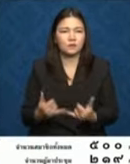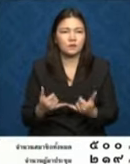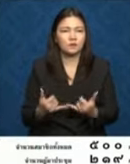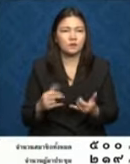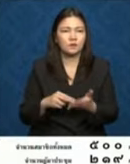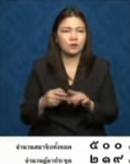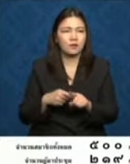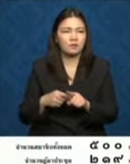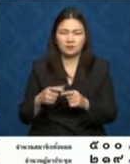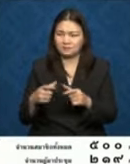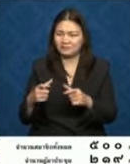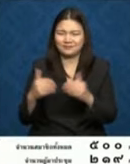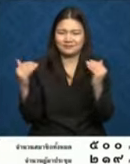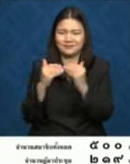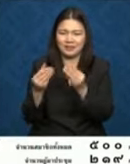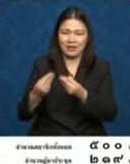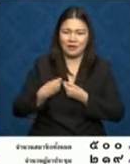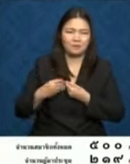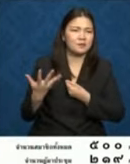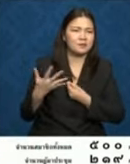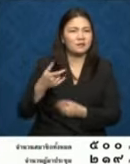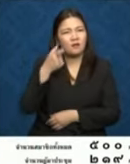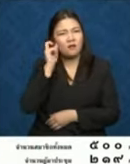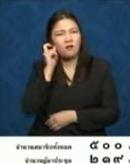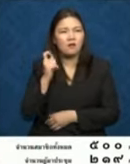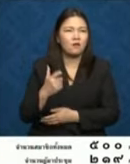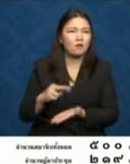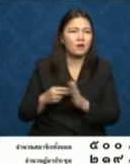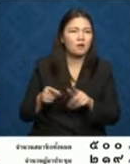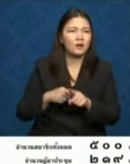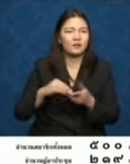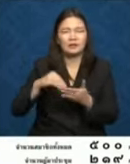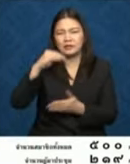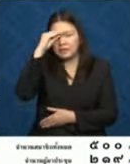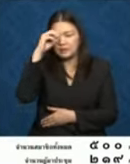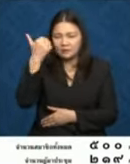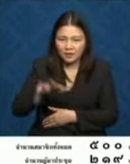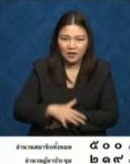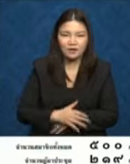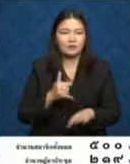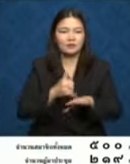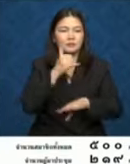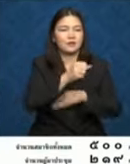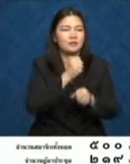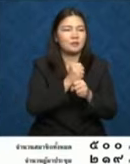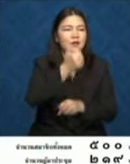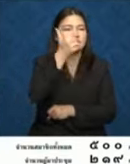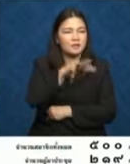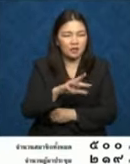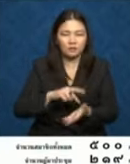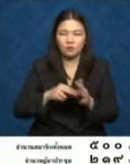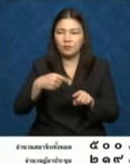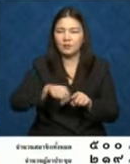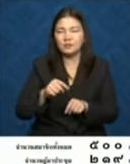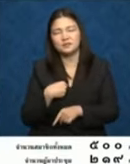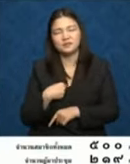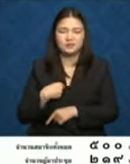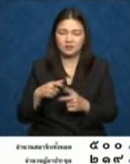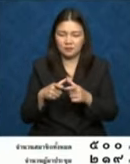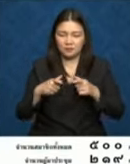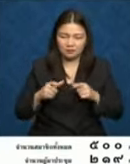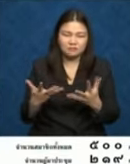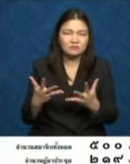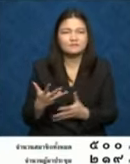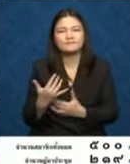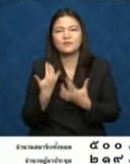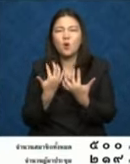ไม่ได้รับการคืนสิทธิ์ชาวบ้านเดือดร้อนมากๆนะคะเสียสิทธิ์ในการเรียนการเดินทางการทำงานการใช้ชีวิตในแต่ละวันนะคะจึงขอน